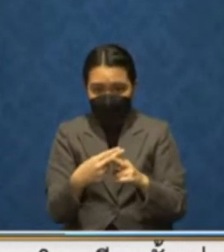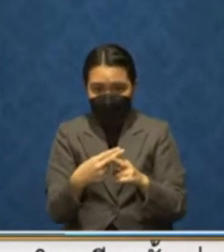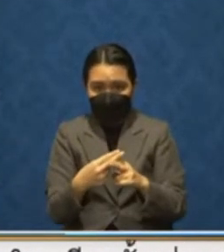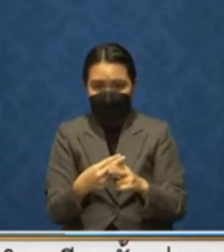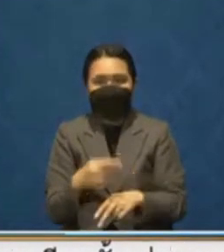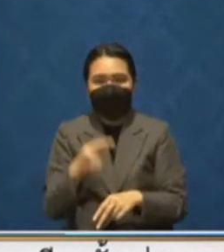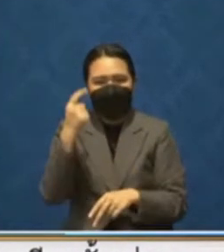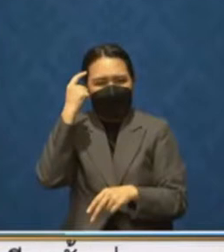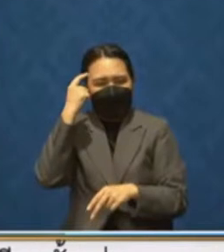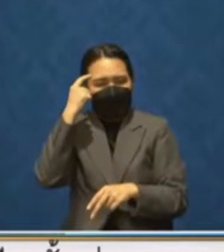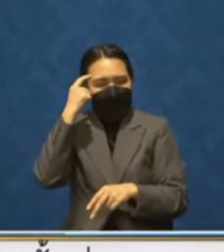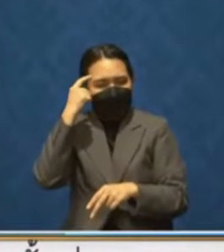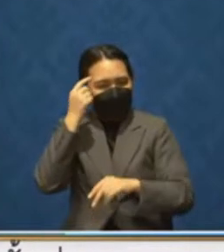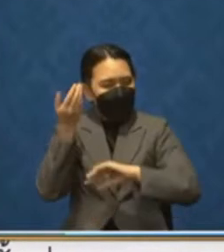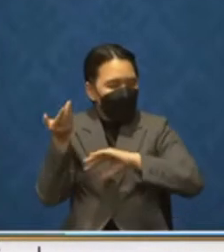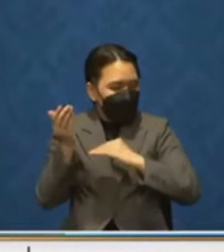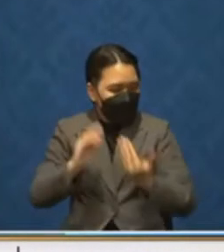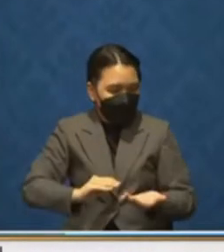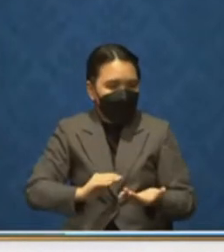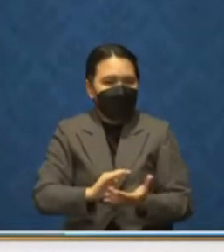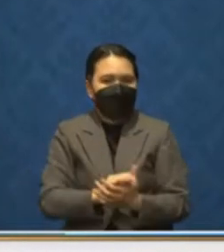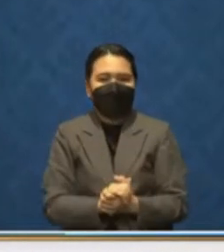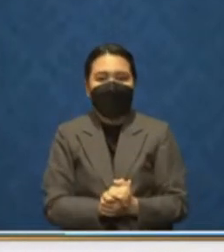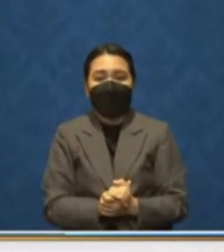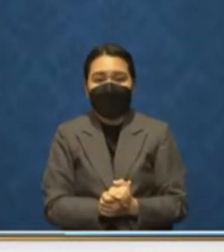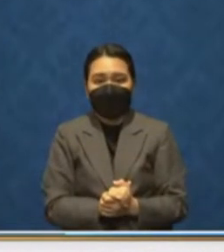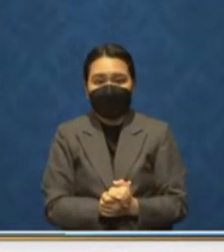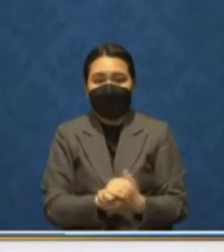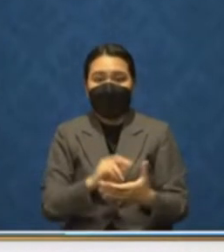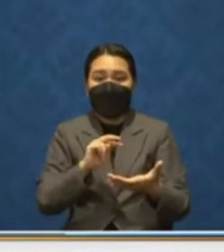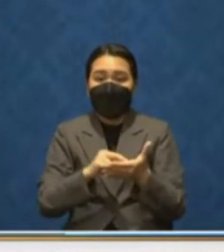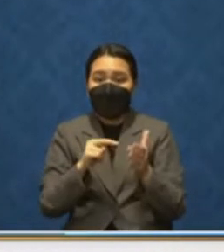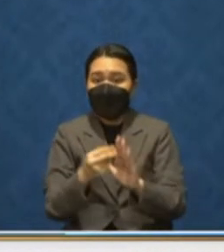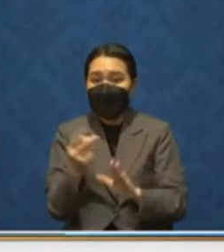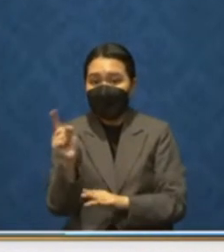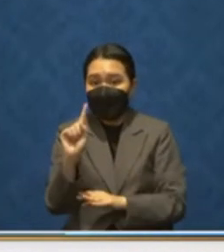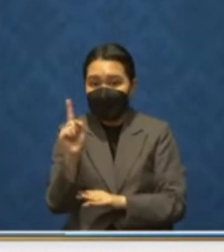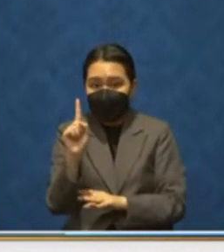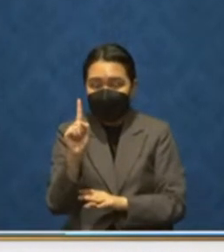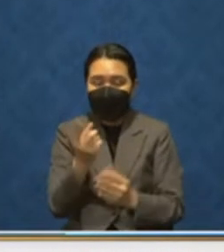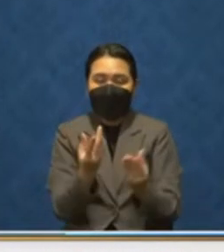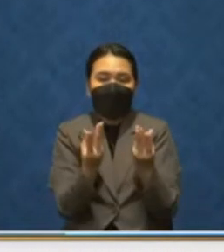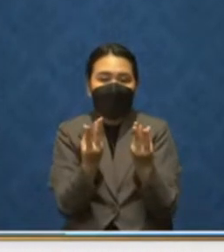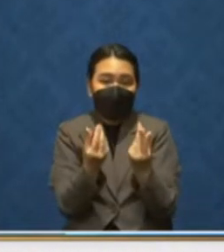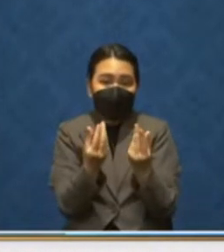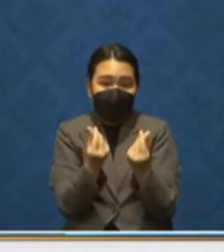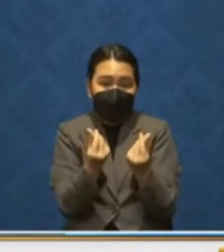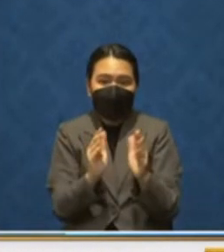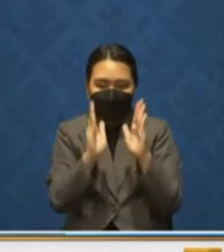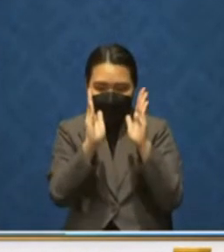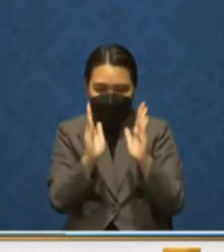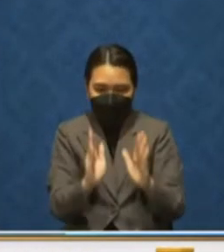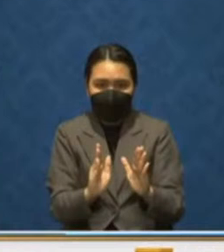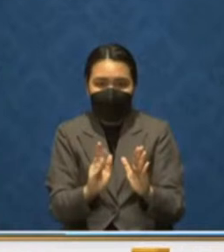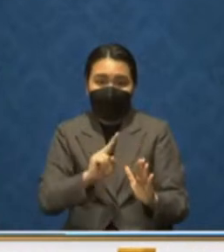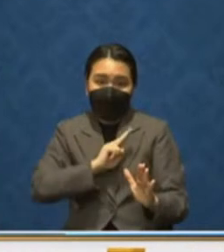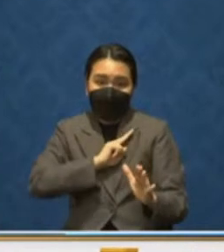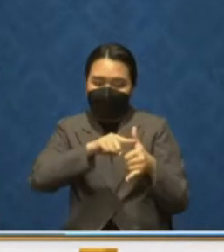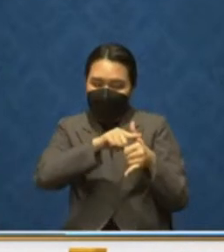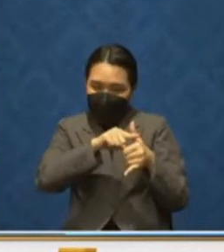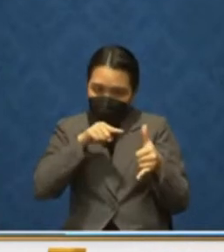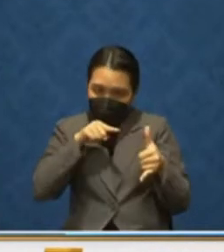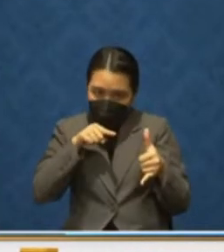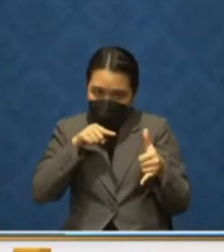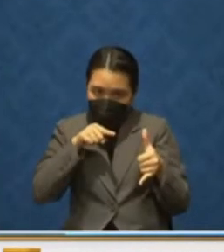หวังครับแต่ชะนีสิ้นหวังคืออะไรครับได้ใช้เป็นความสิ้นหวังการเอาตัวเลขการฆ่าตัวตายการตายจาก